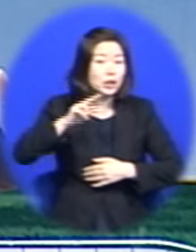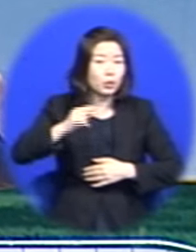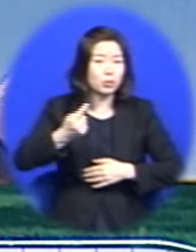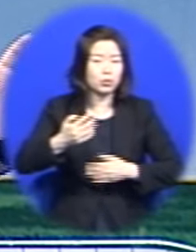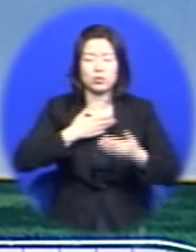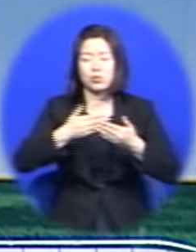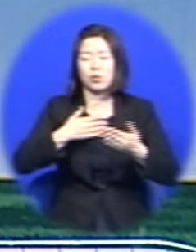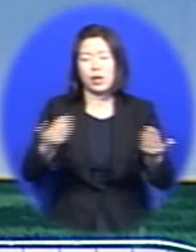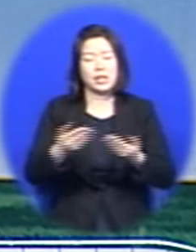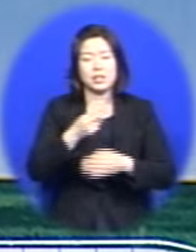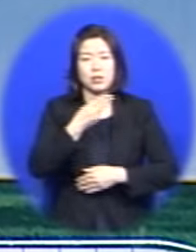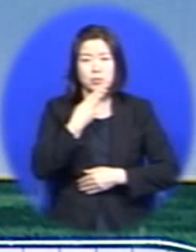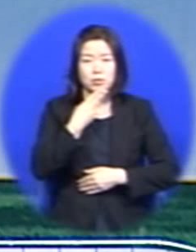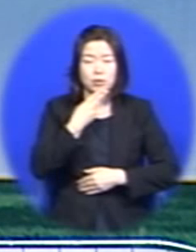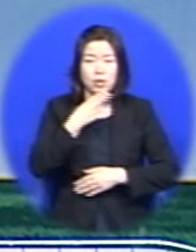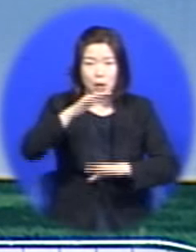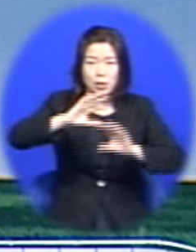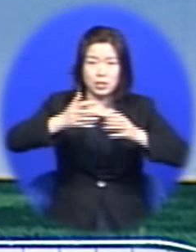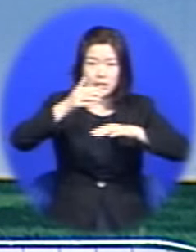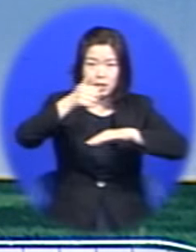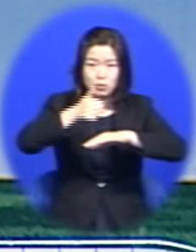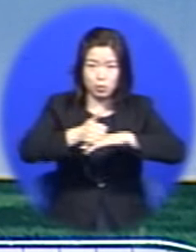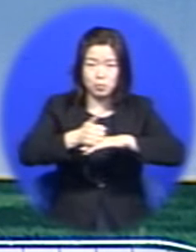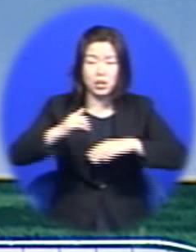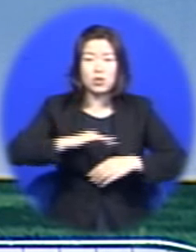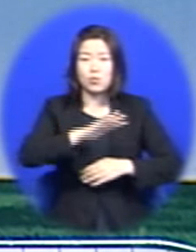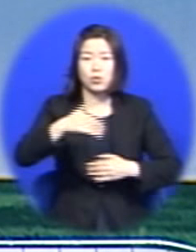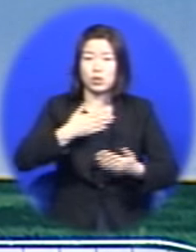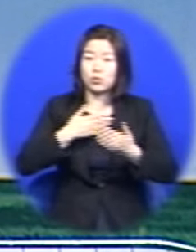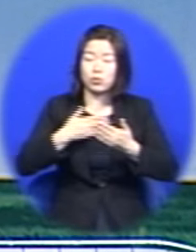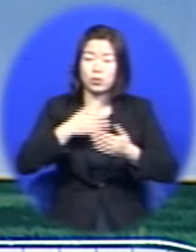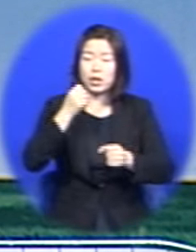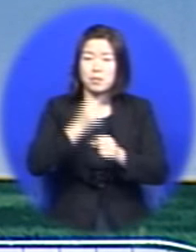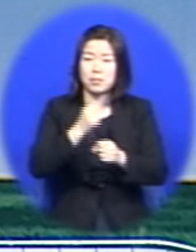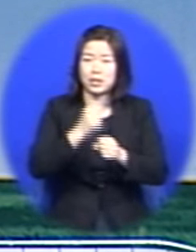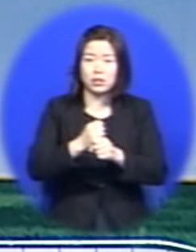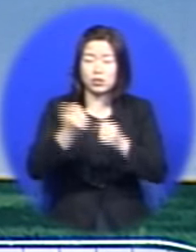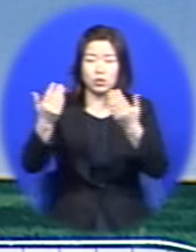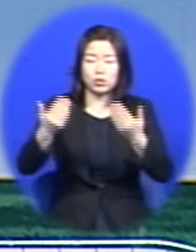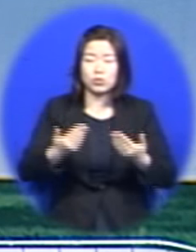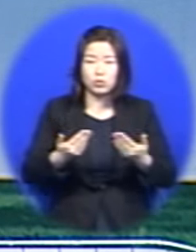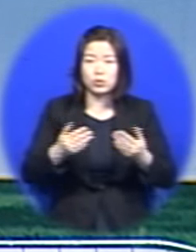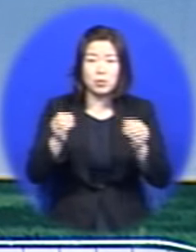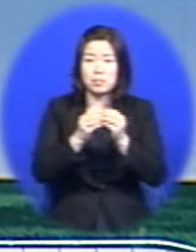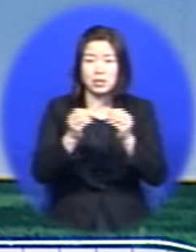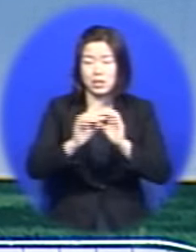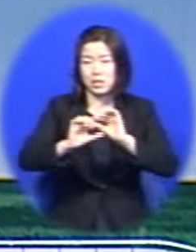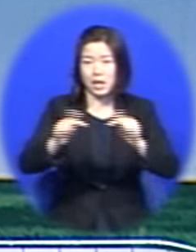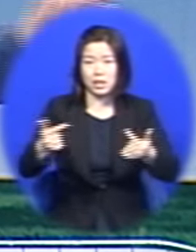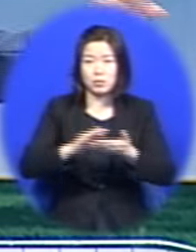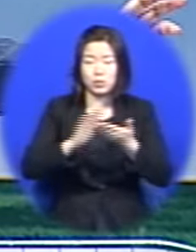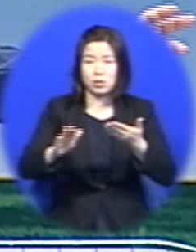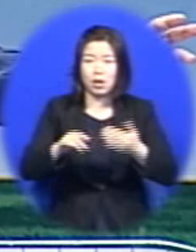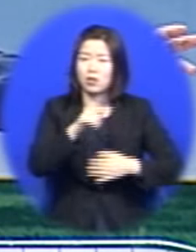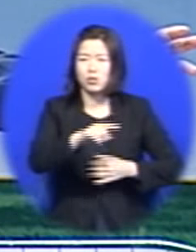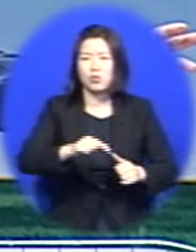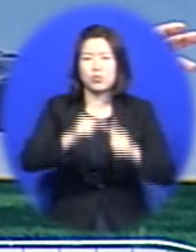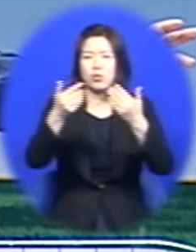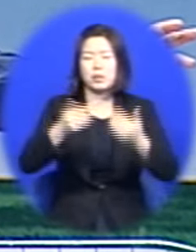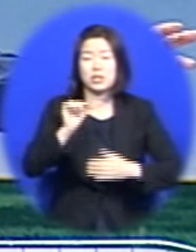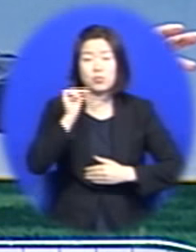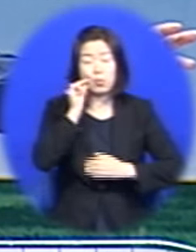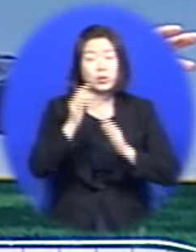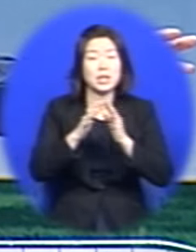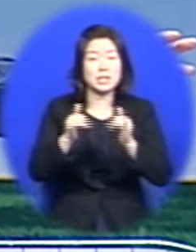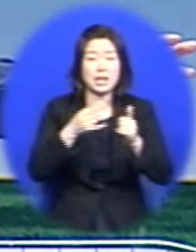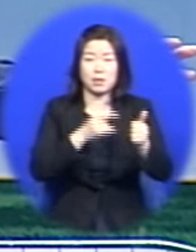게 없습니다. 종말은 우리를 두렵게 하려고 하는 주시는 메시지가 아니에요. 그럼 구원받지 못한